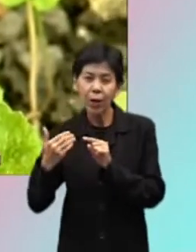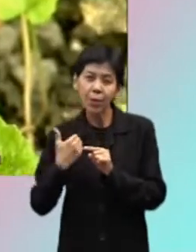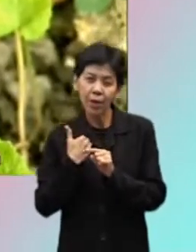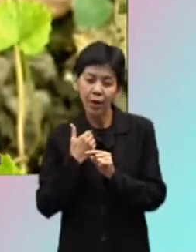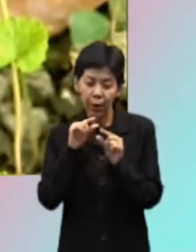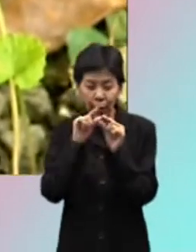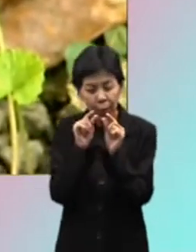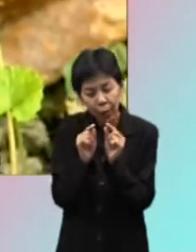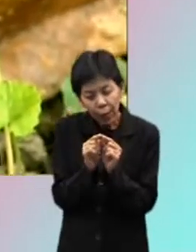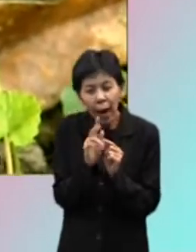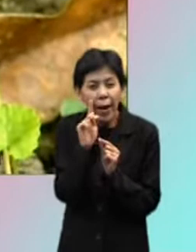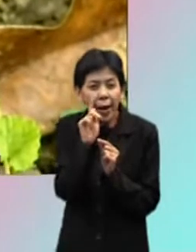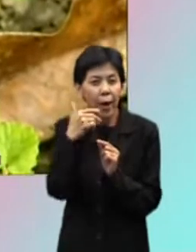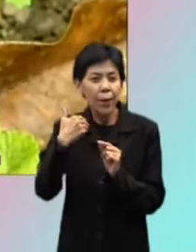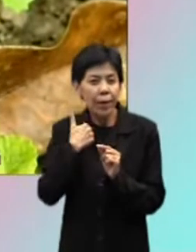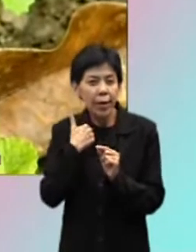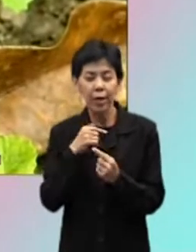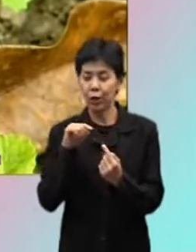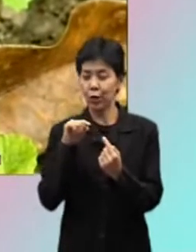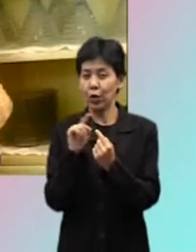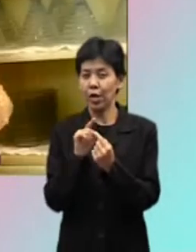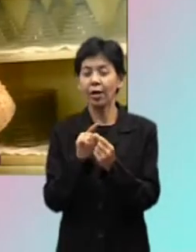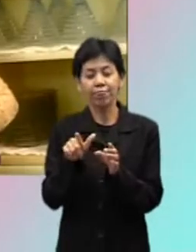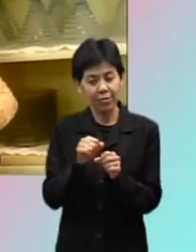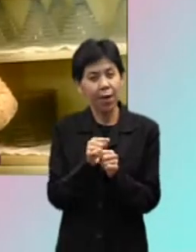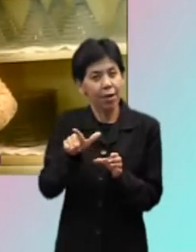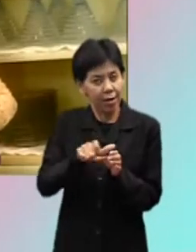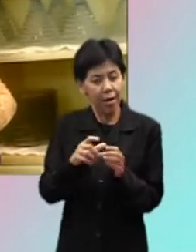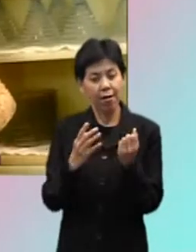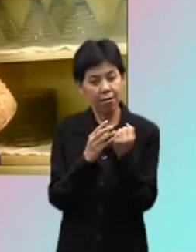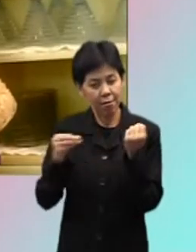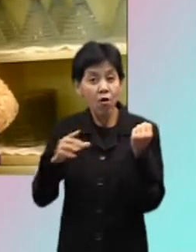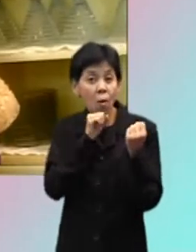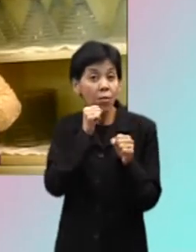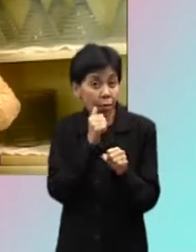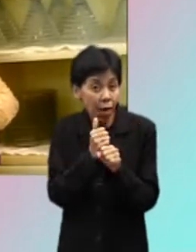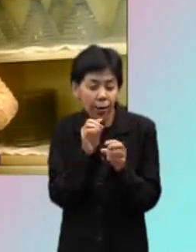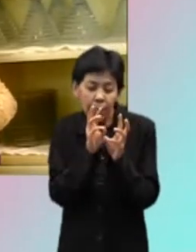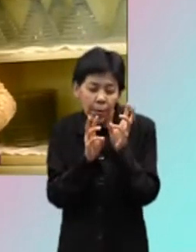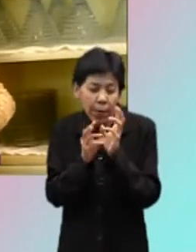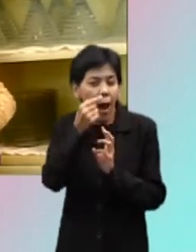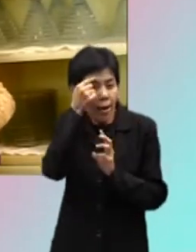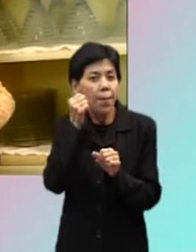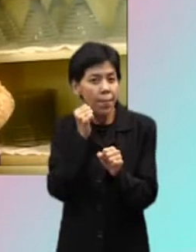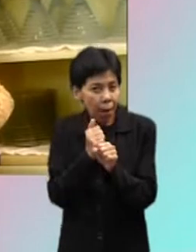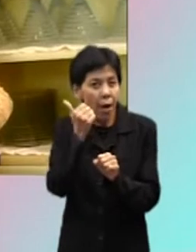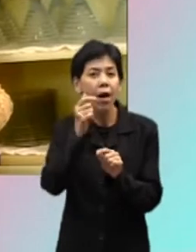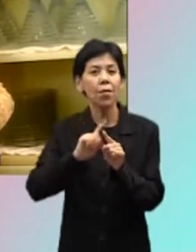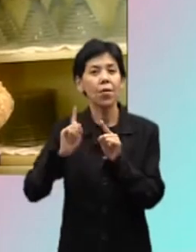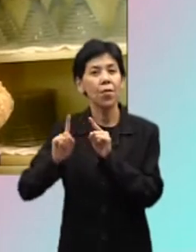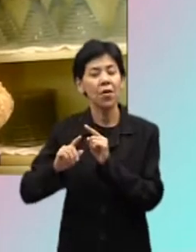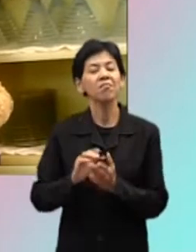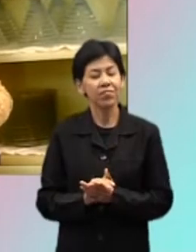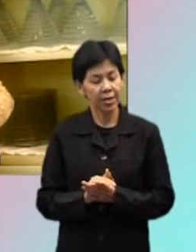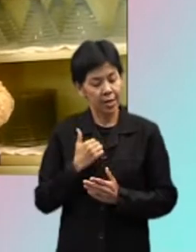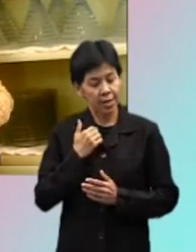บกเรานี้สามารถนำมาทำเป็นไอศกรีมได้แครอทก็ทำได้งาดำก็ทำได้นะคะเพราะฉะนั้นตรงนี้เนี่ยเ